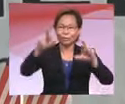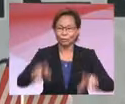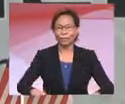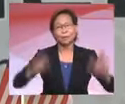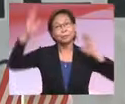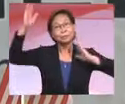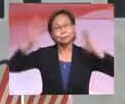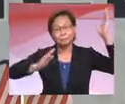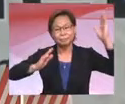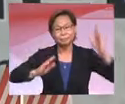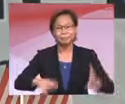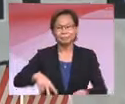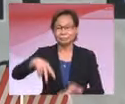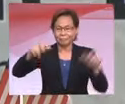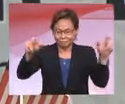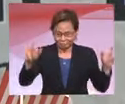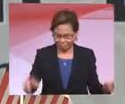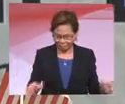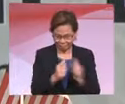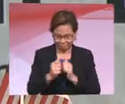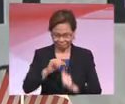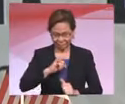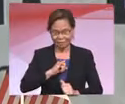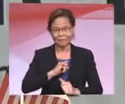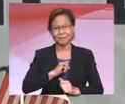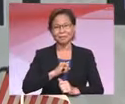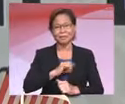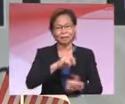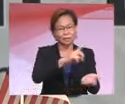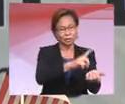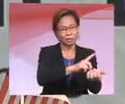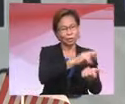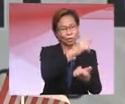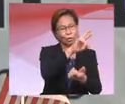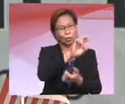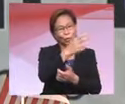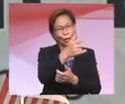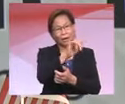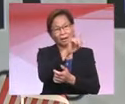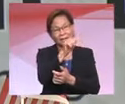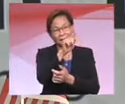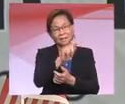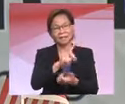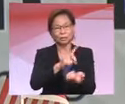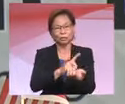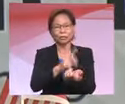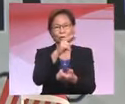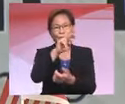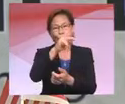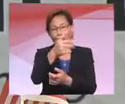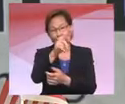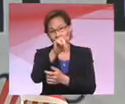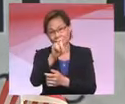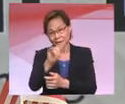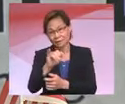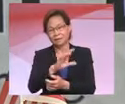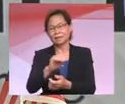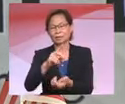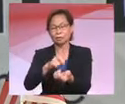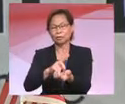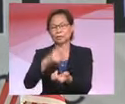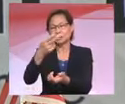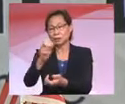Malaysia. Berdiri bersama dengan saya petang ini ialah Datuk Dr. Rohizat, Dr. Nohayati Rusdi dan juga Dr. Hisham